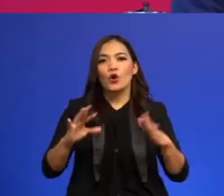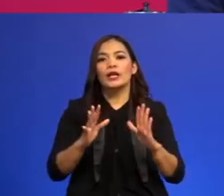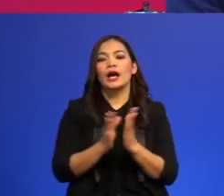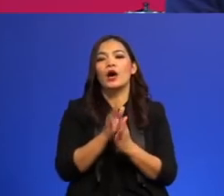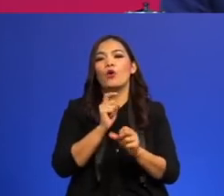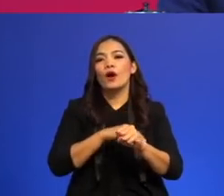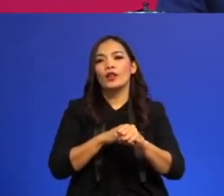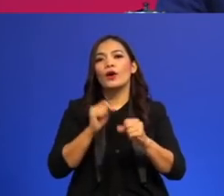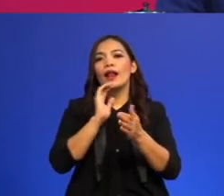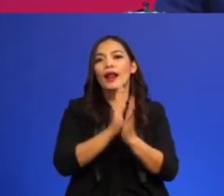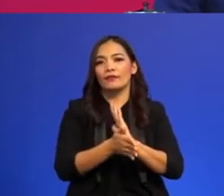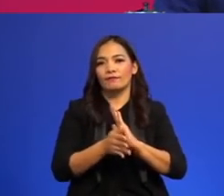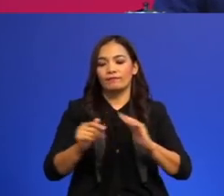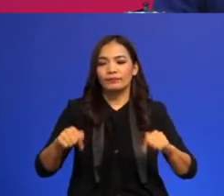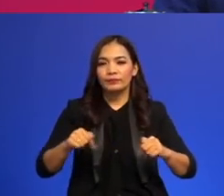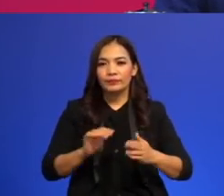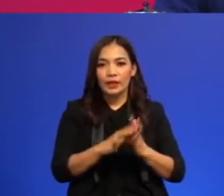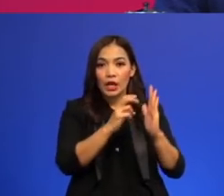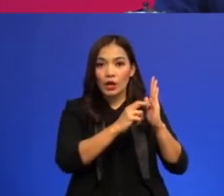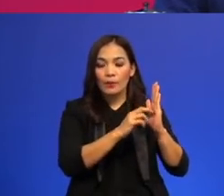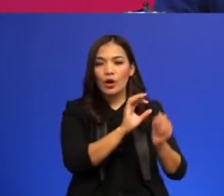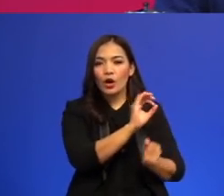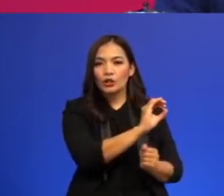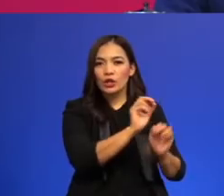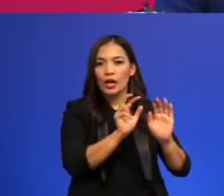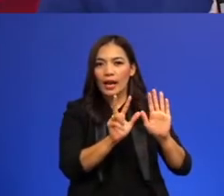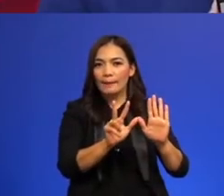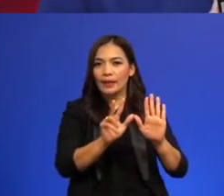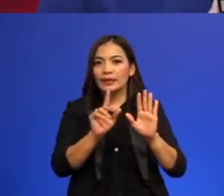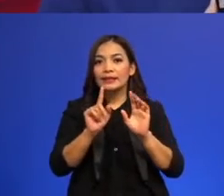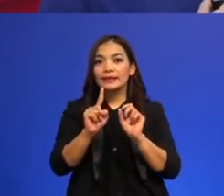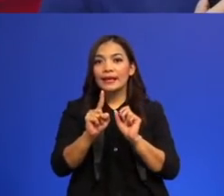live. Baik, nomornya di